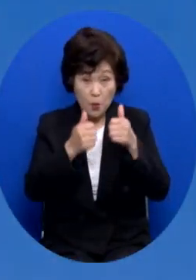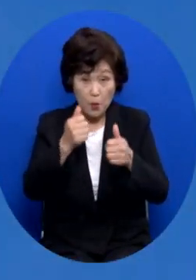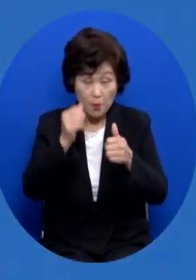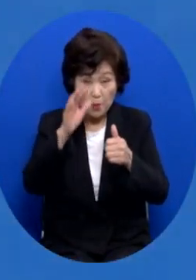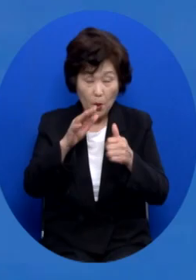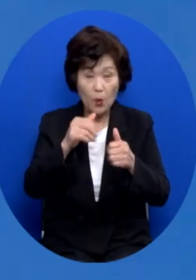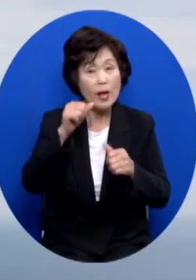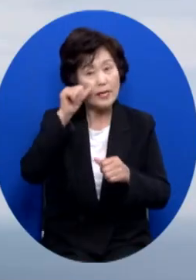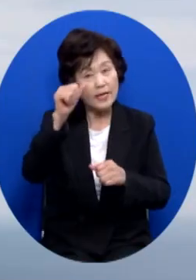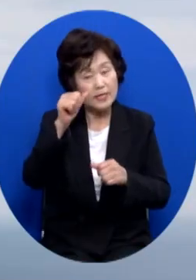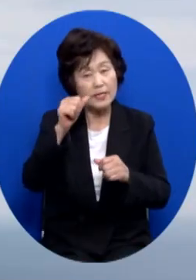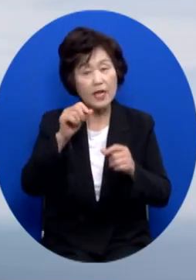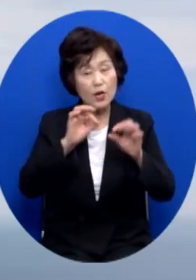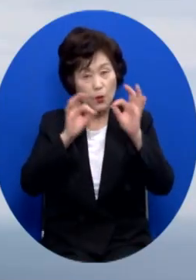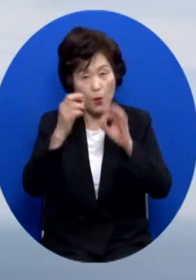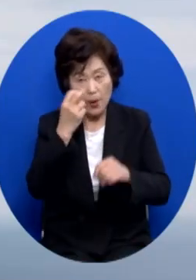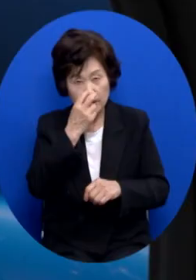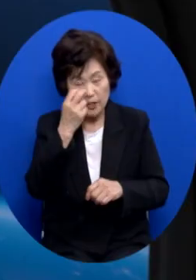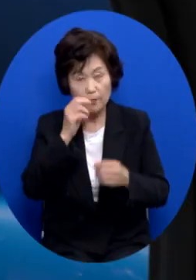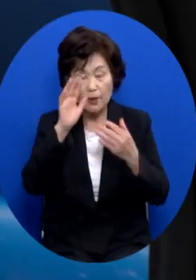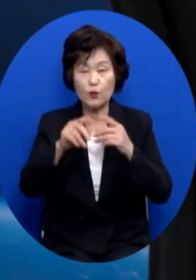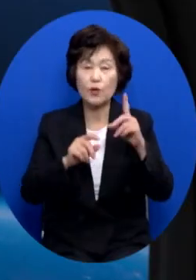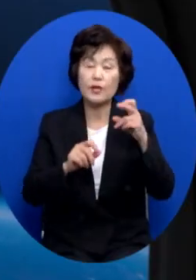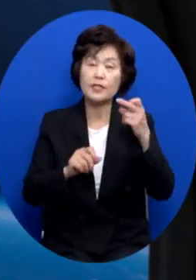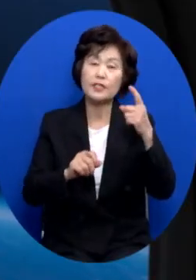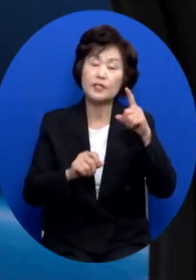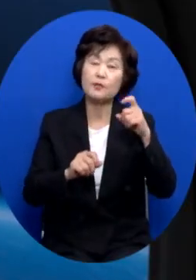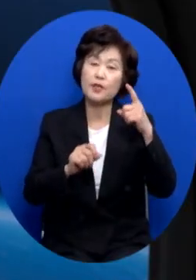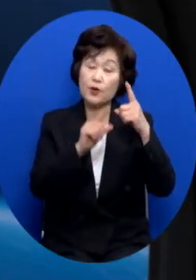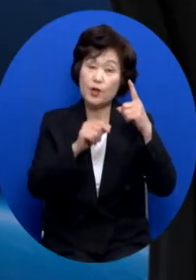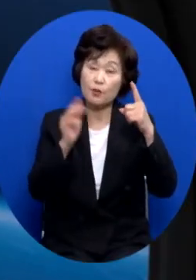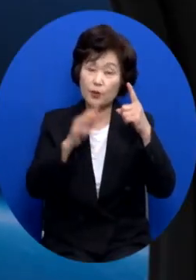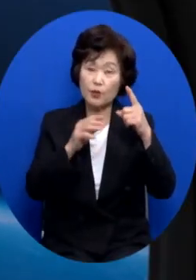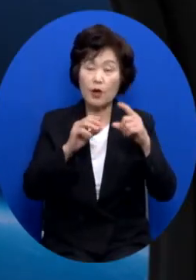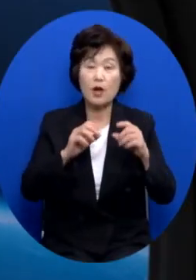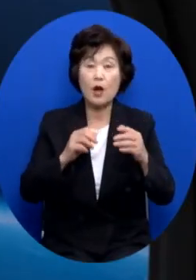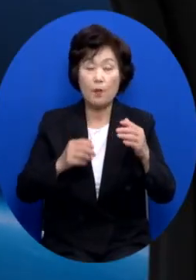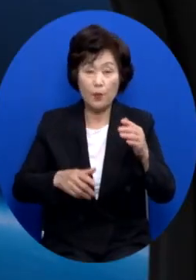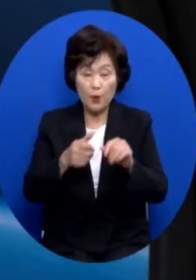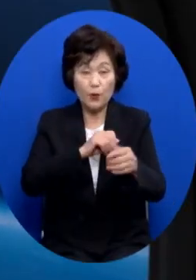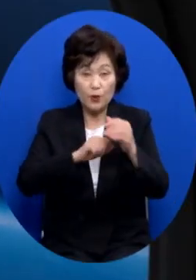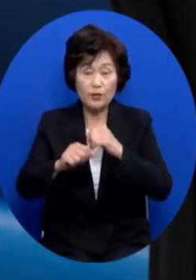품질을 5달 동안 점검한 뒤 11월부터 본격적인 지구 관측 임무를 수행할 예정입니다.